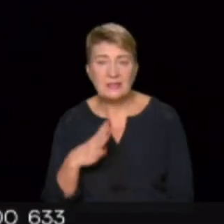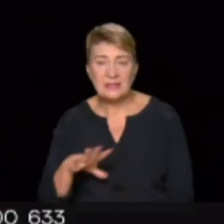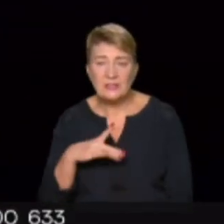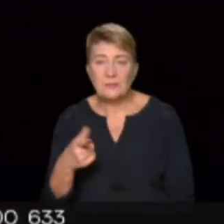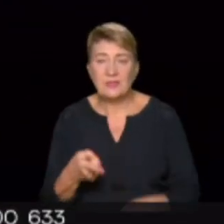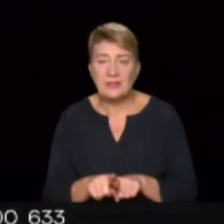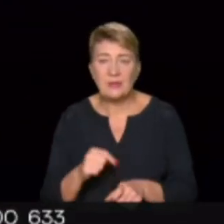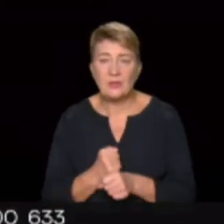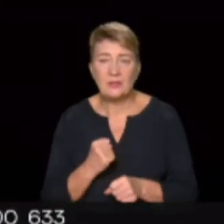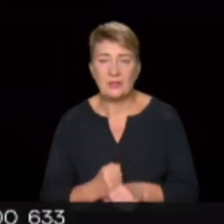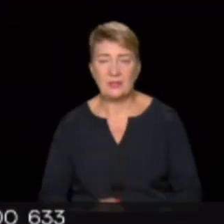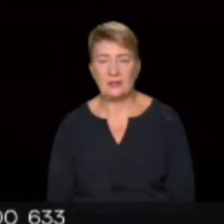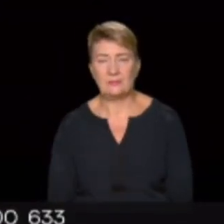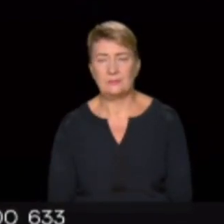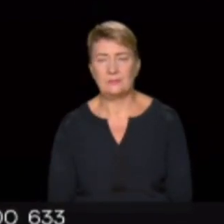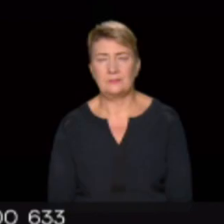Суки вы.